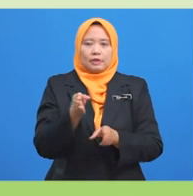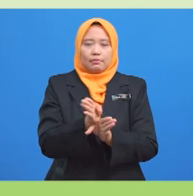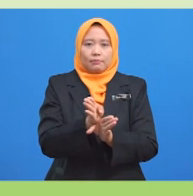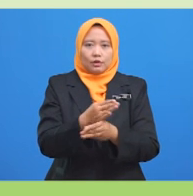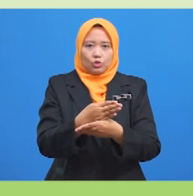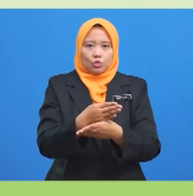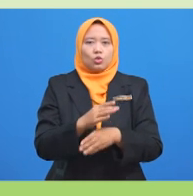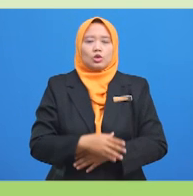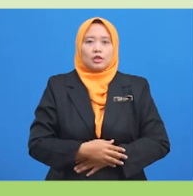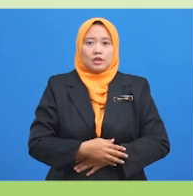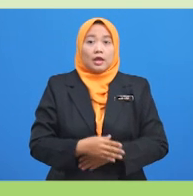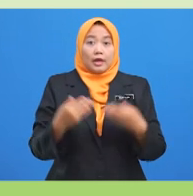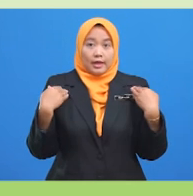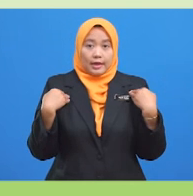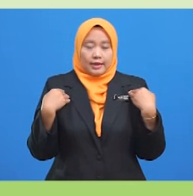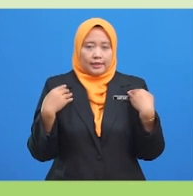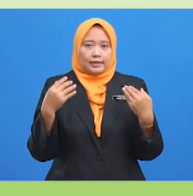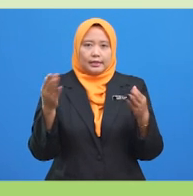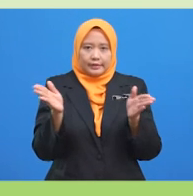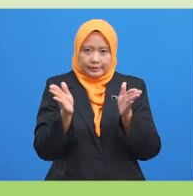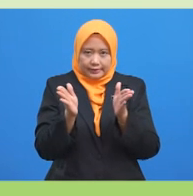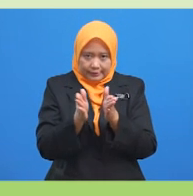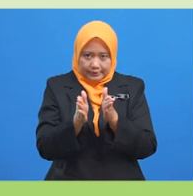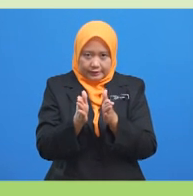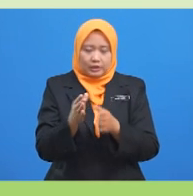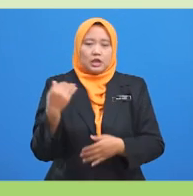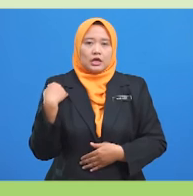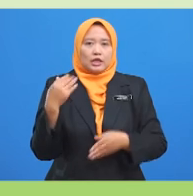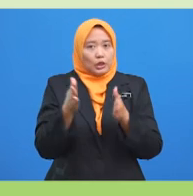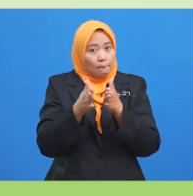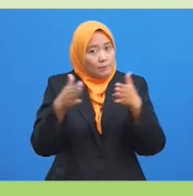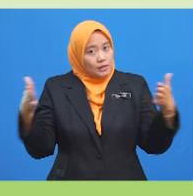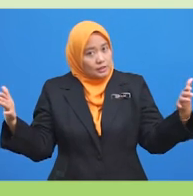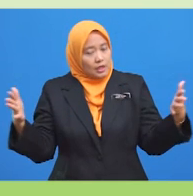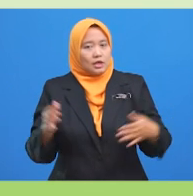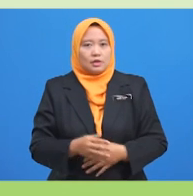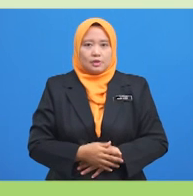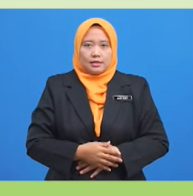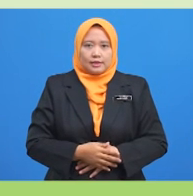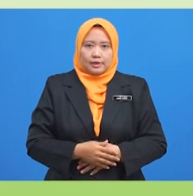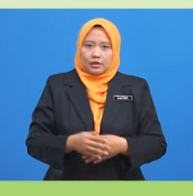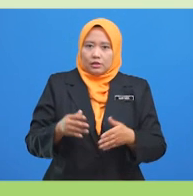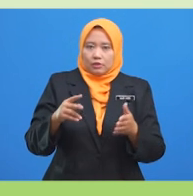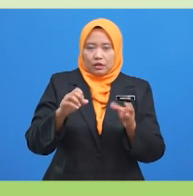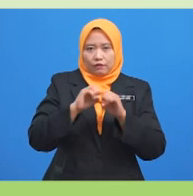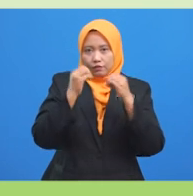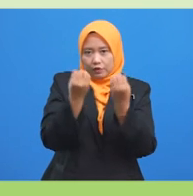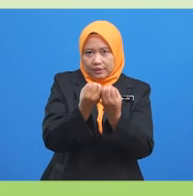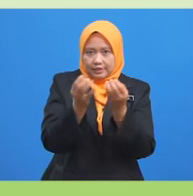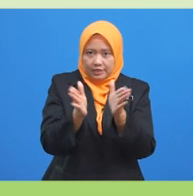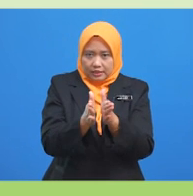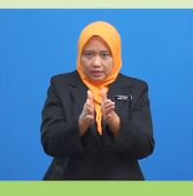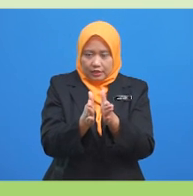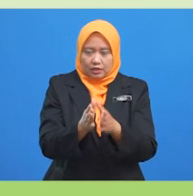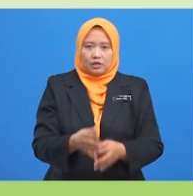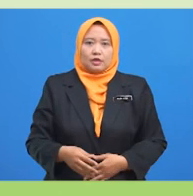besar. Firma kecil adalah jenis milikan tunggal. Manakala, firma yang bersaiz besar pula